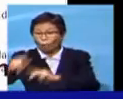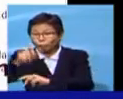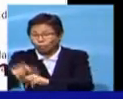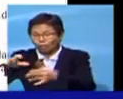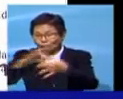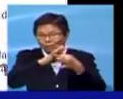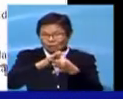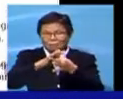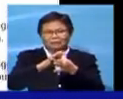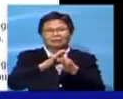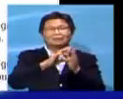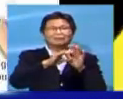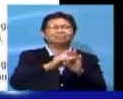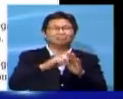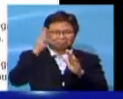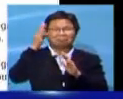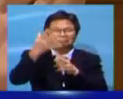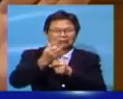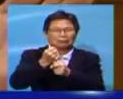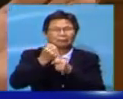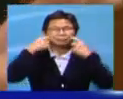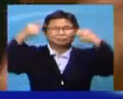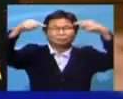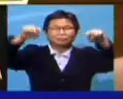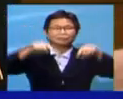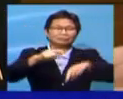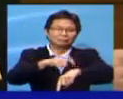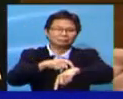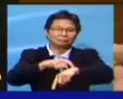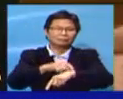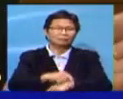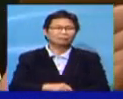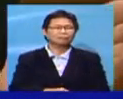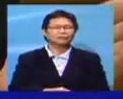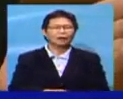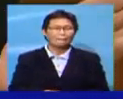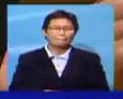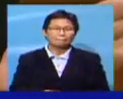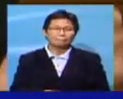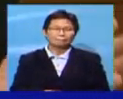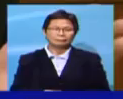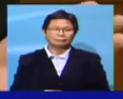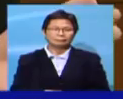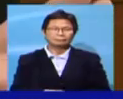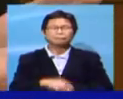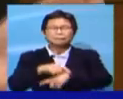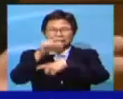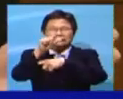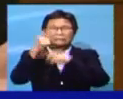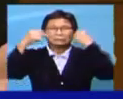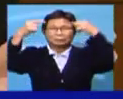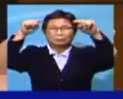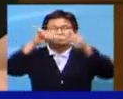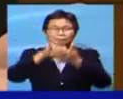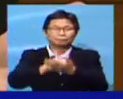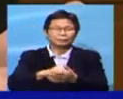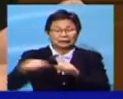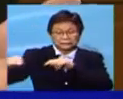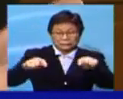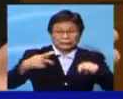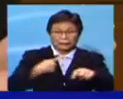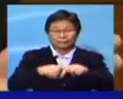itu dijangka dapat dicapai tidak lama lagi kelihatannya begini di mana mungkin tindakan Kami